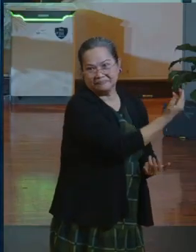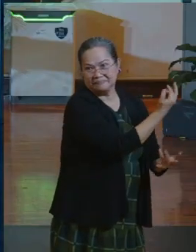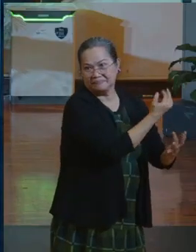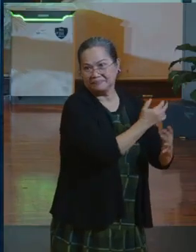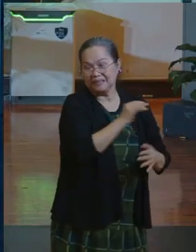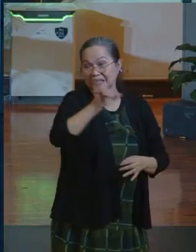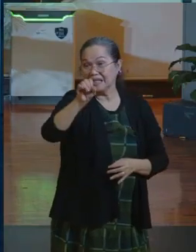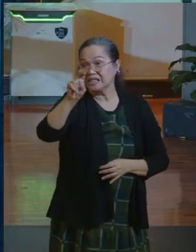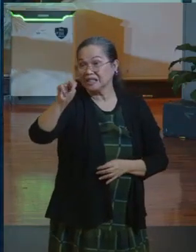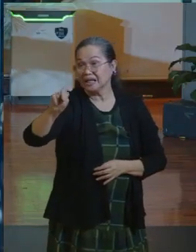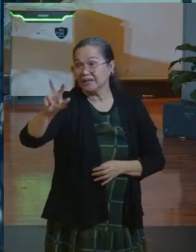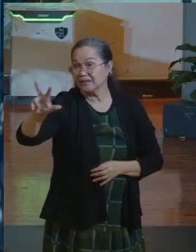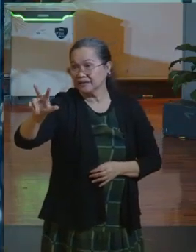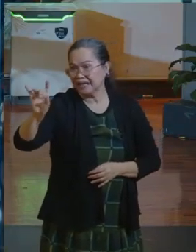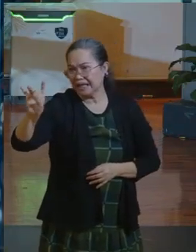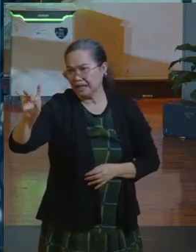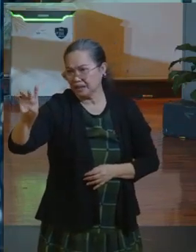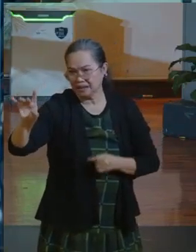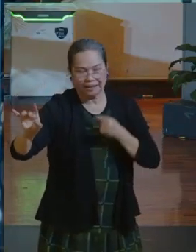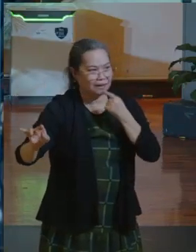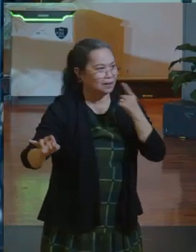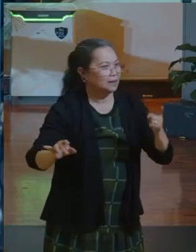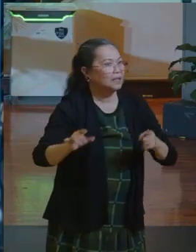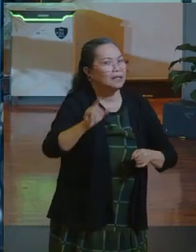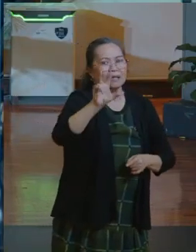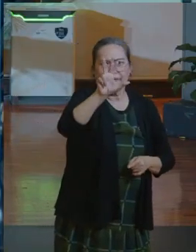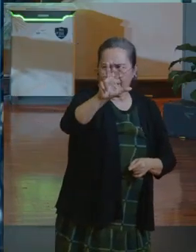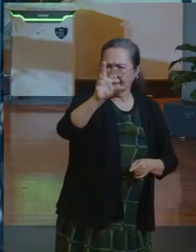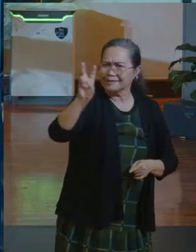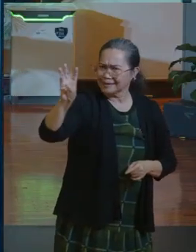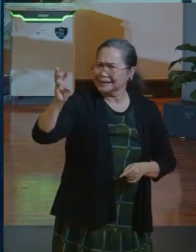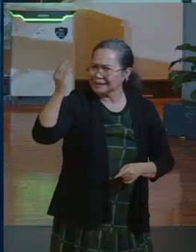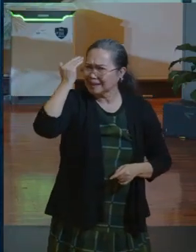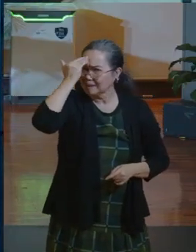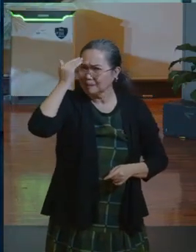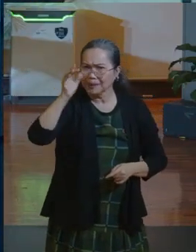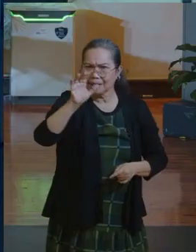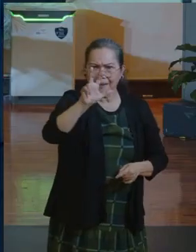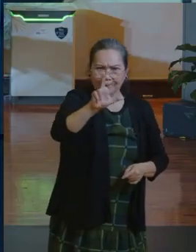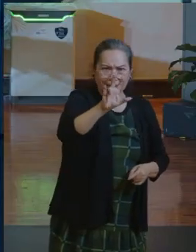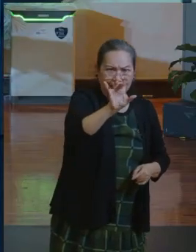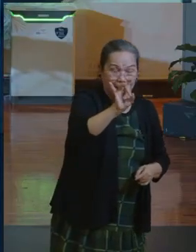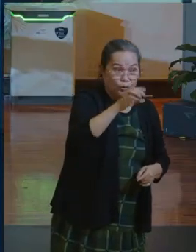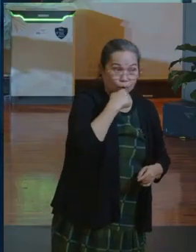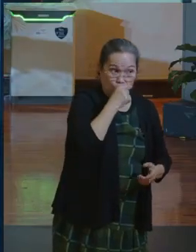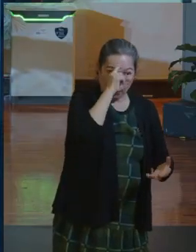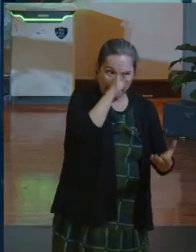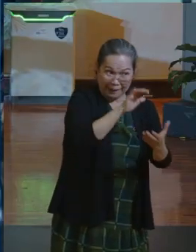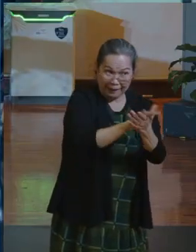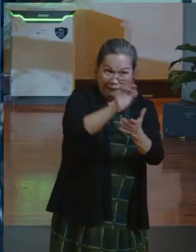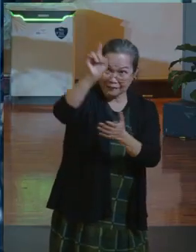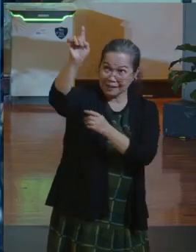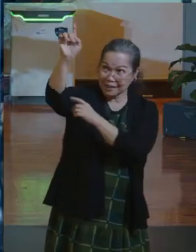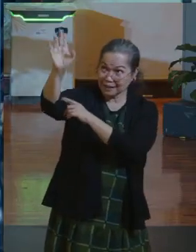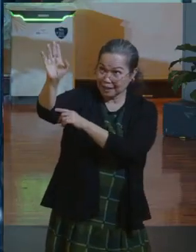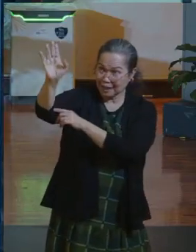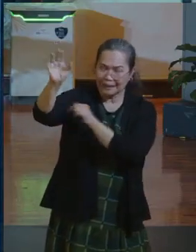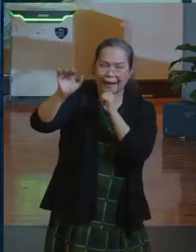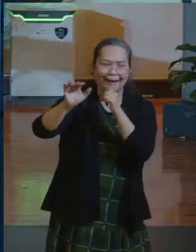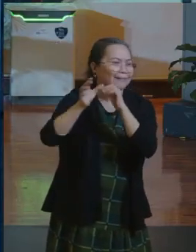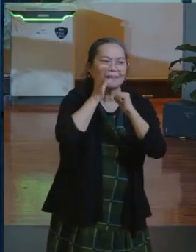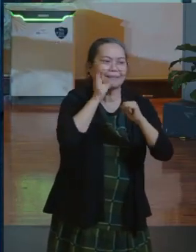3:18. Alam natin yung 3:16. In 3:18, ang sabi, whoever believes in Him is not